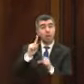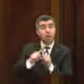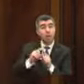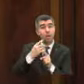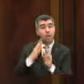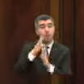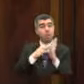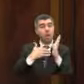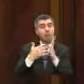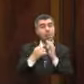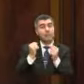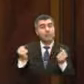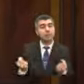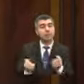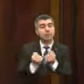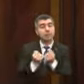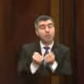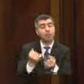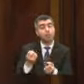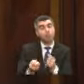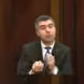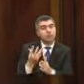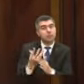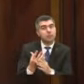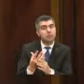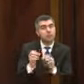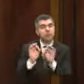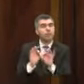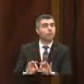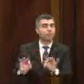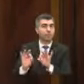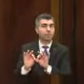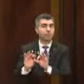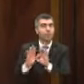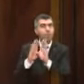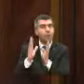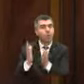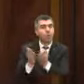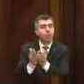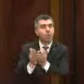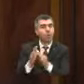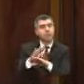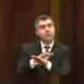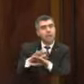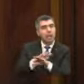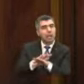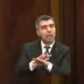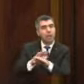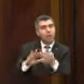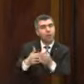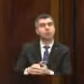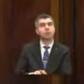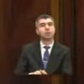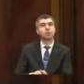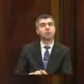برنامج تنموي جديد، مما جعل جل السياسات تبدو في شروط وفي واد